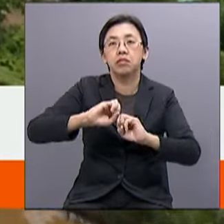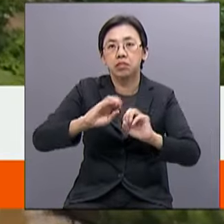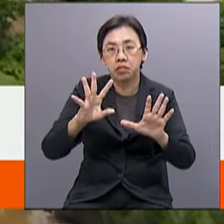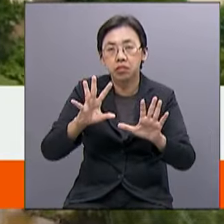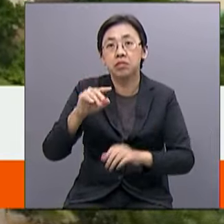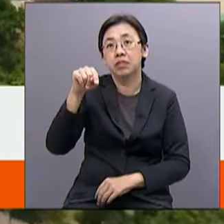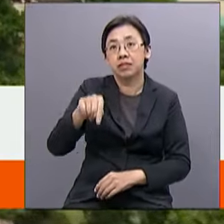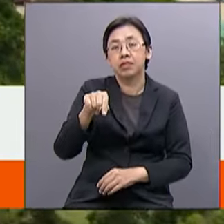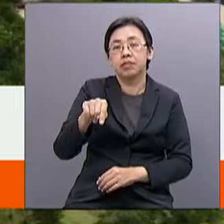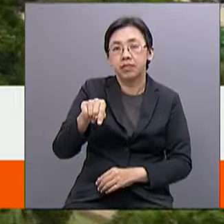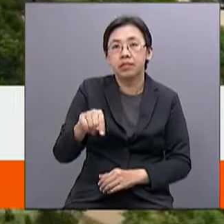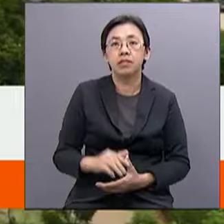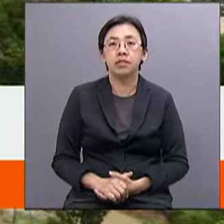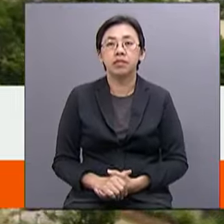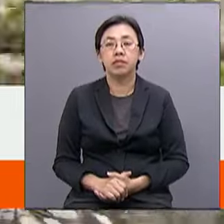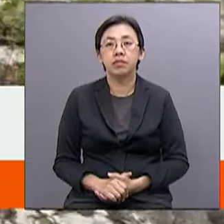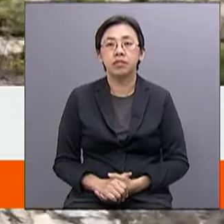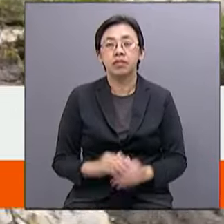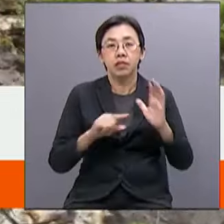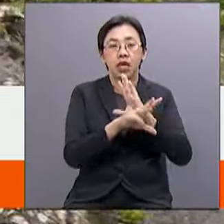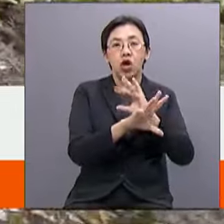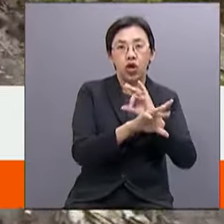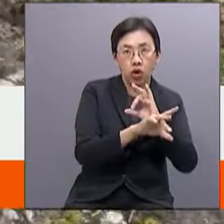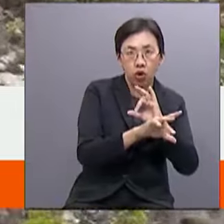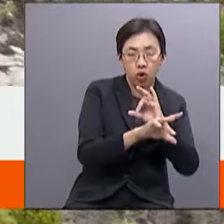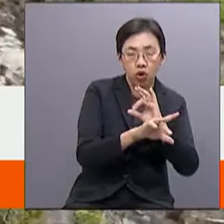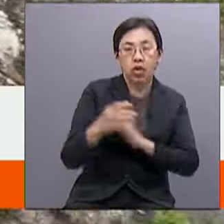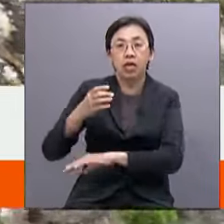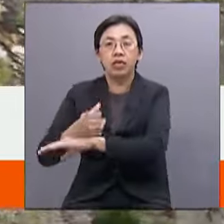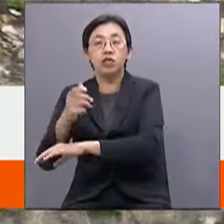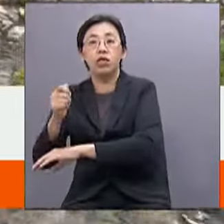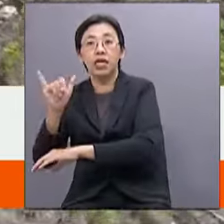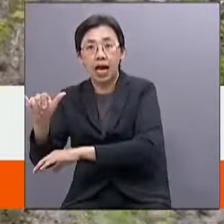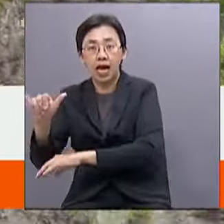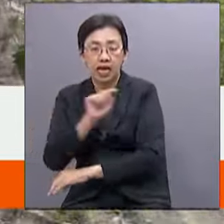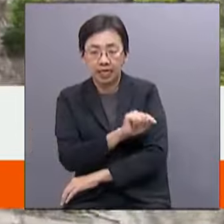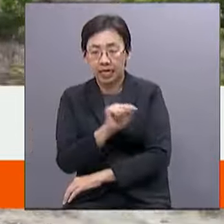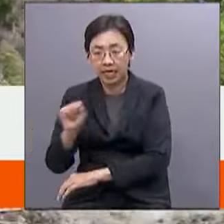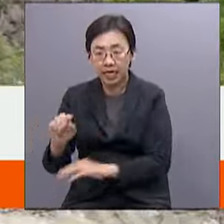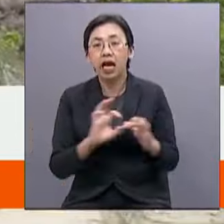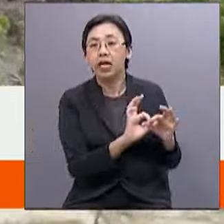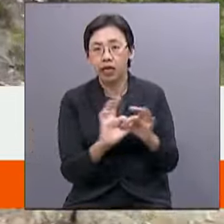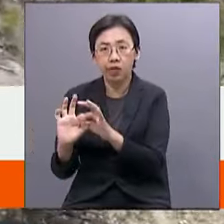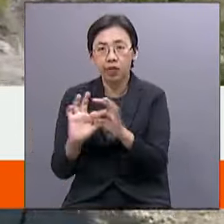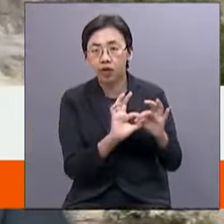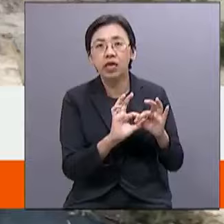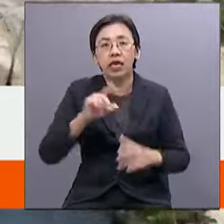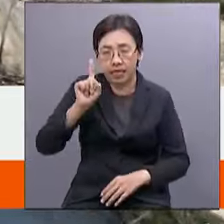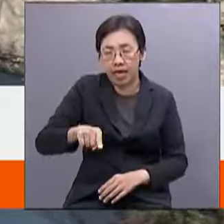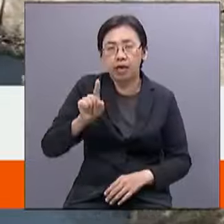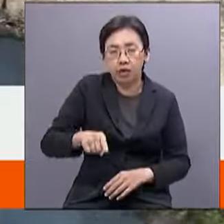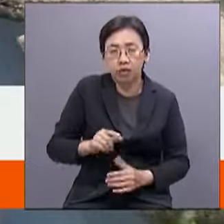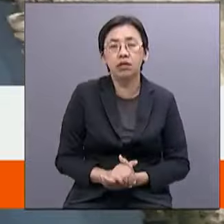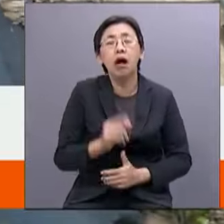ที่เกิดขึ้นระหว่างที่จังหวัดระยองและจังหวัดอยุธยาเนี่ยมีความสัมพันธ์กันอย่างแน่นอน ค่ะ ในส่วนเรื่องของ